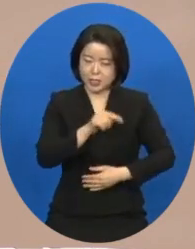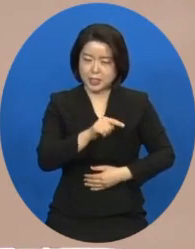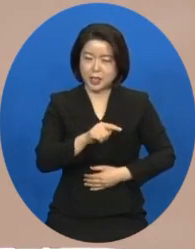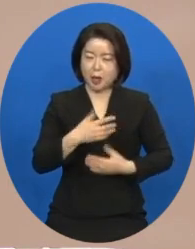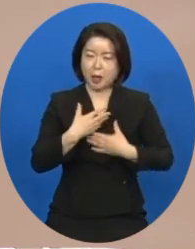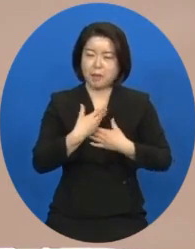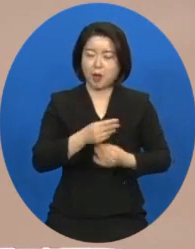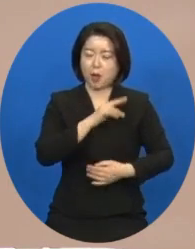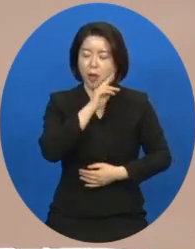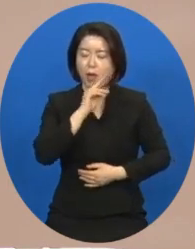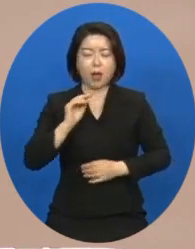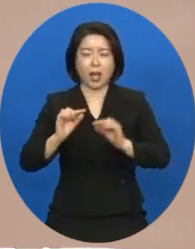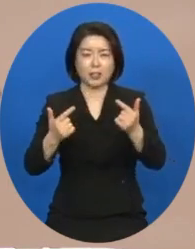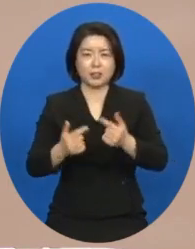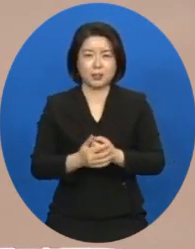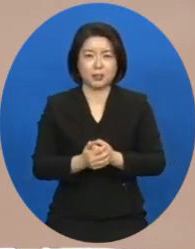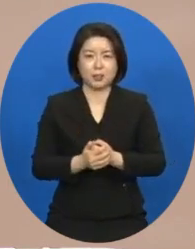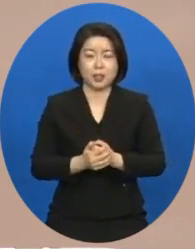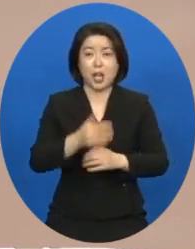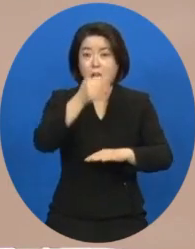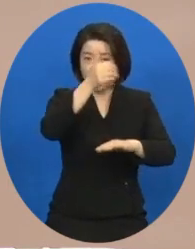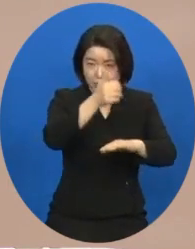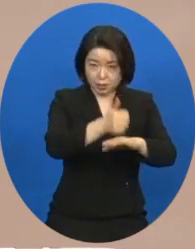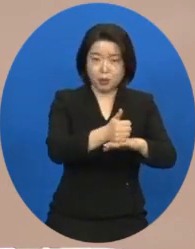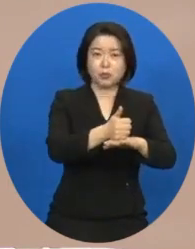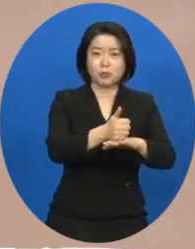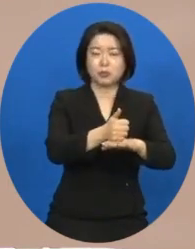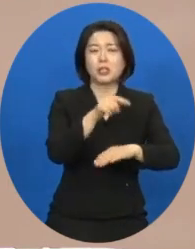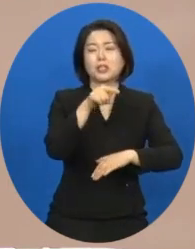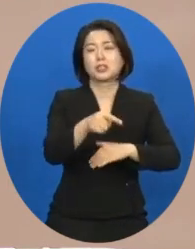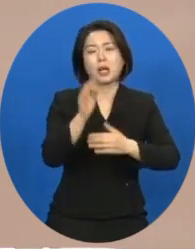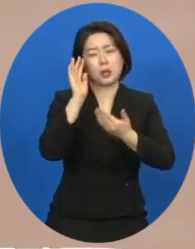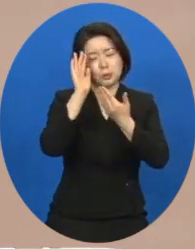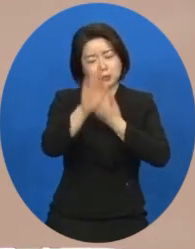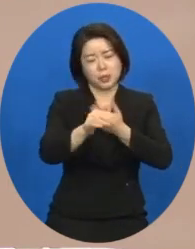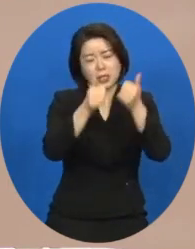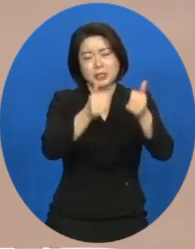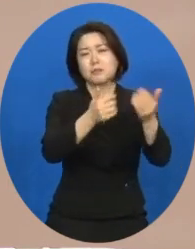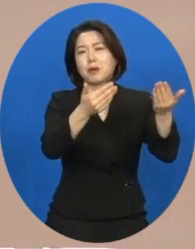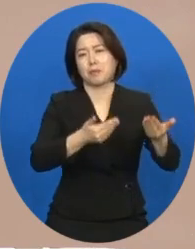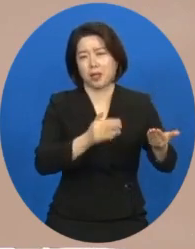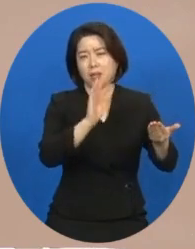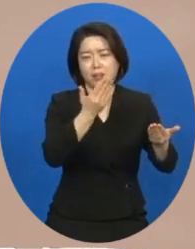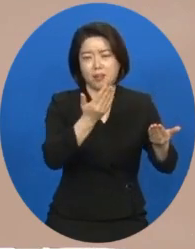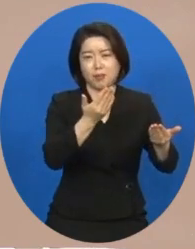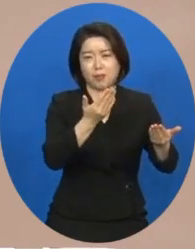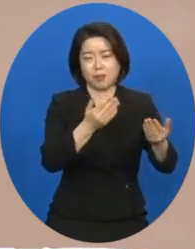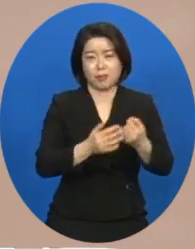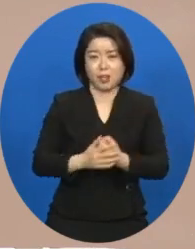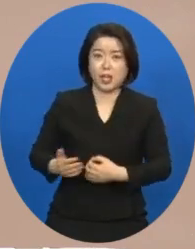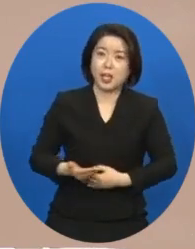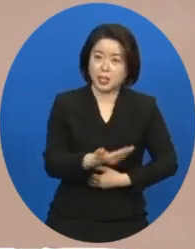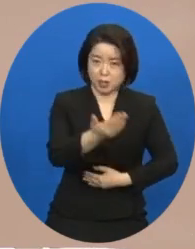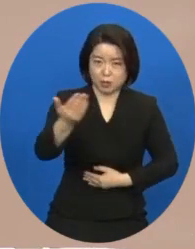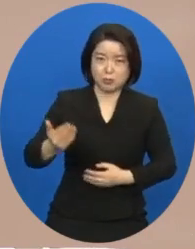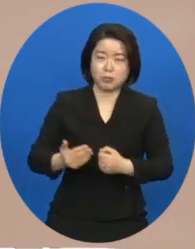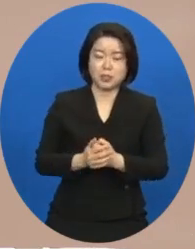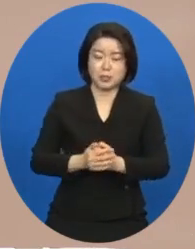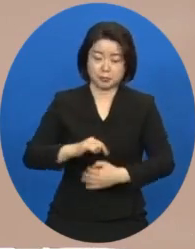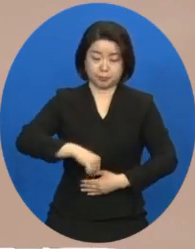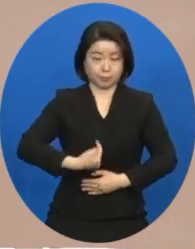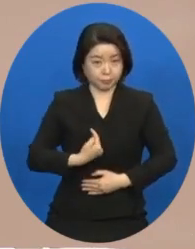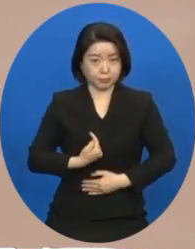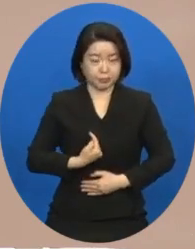아니에요. 결국 그렇게 심판을 받게 됩니다. 여러분이 여러분